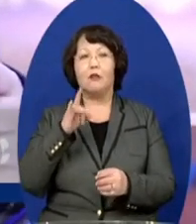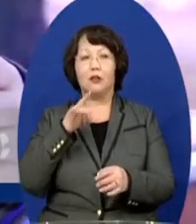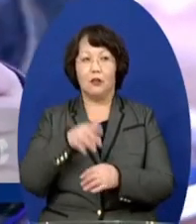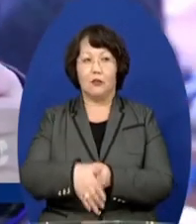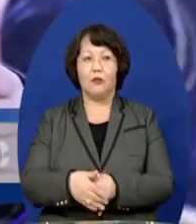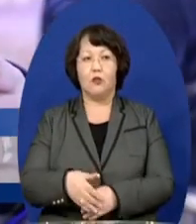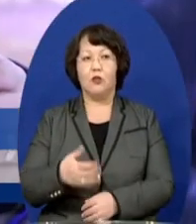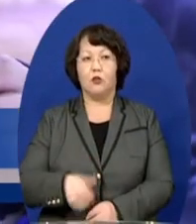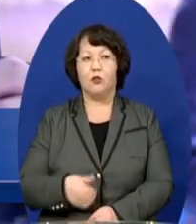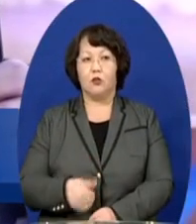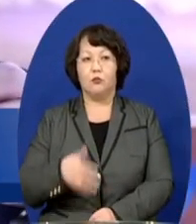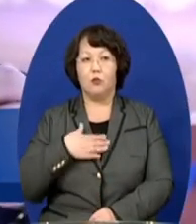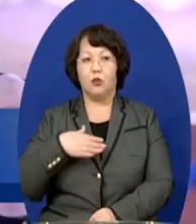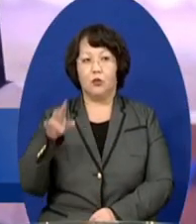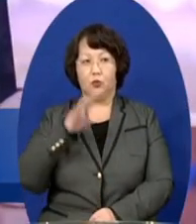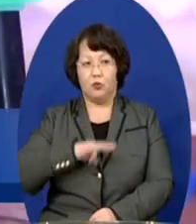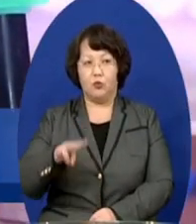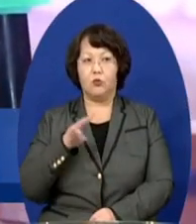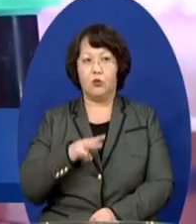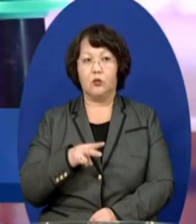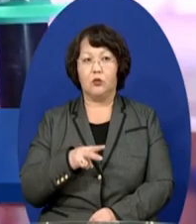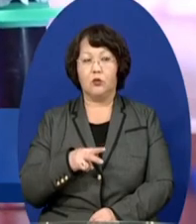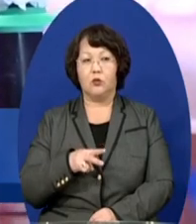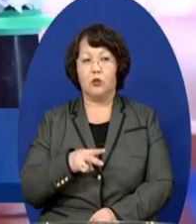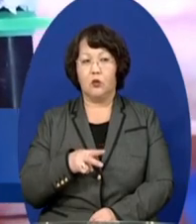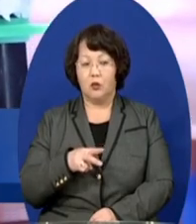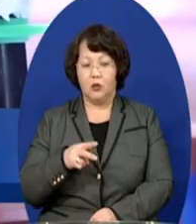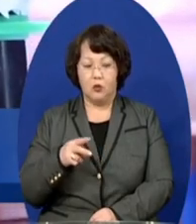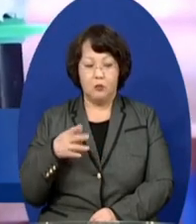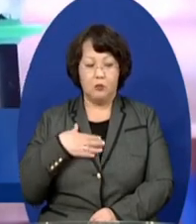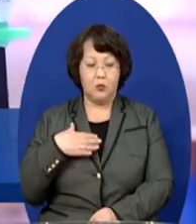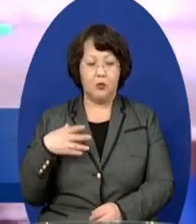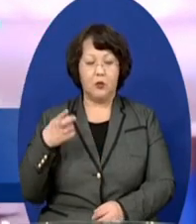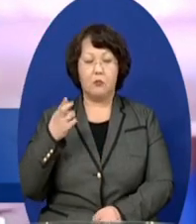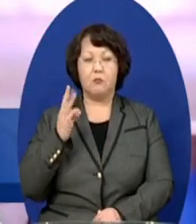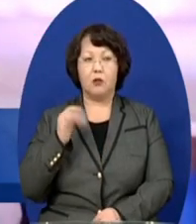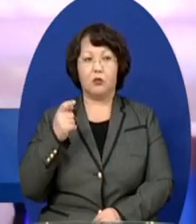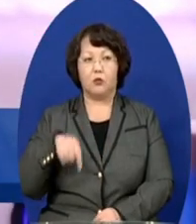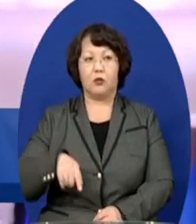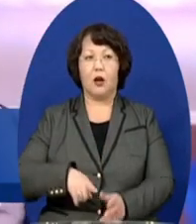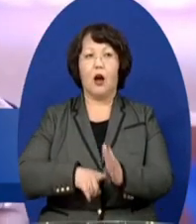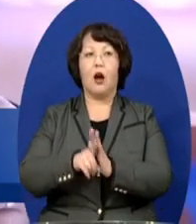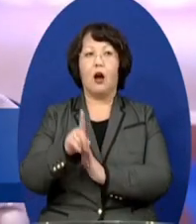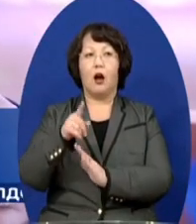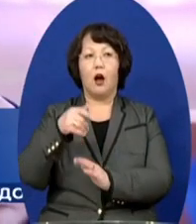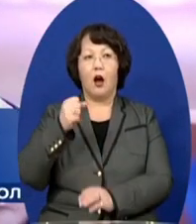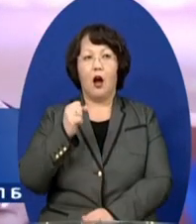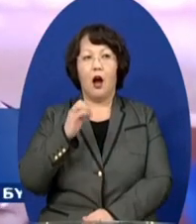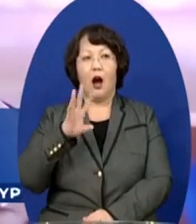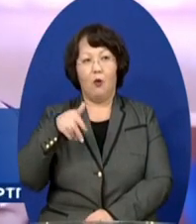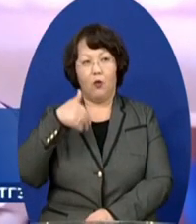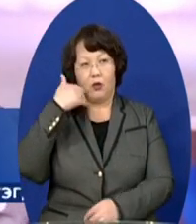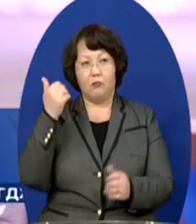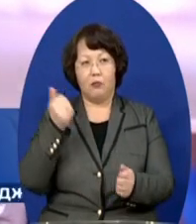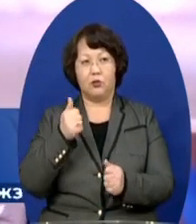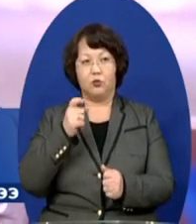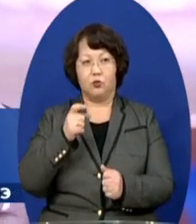Байгуулсан овоо байгуулалт ийхасан нутгагаас яа банкны аварга малчин